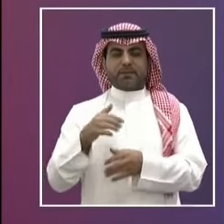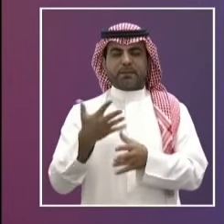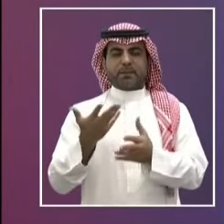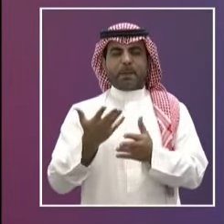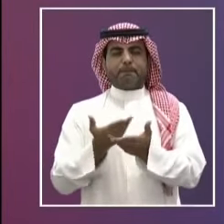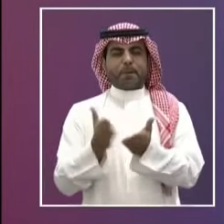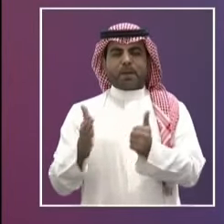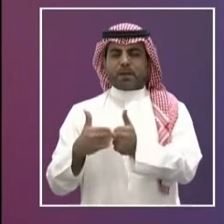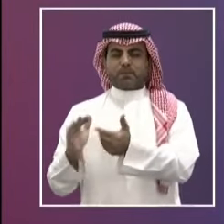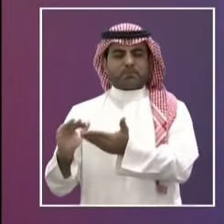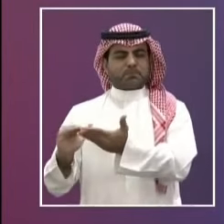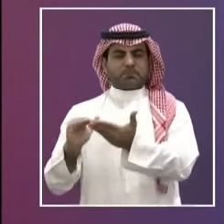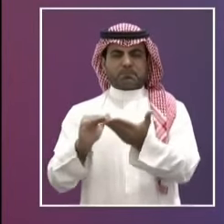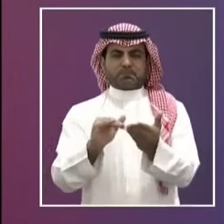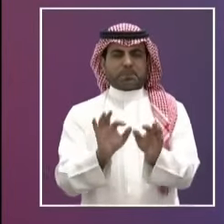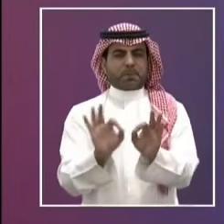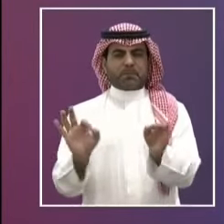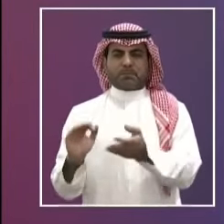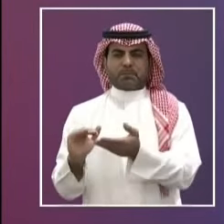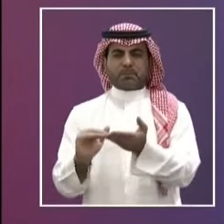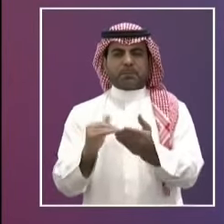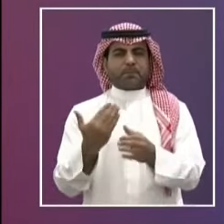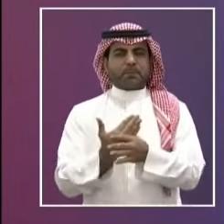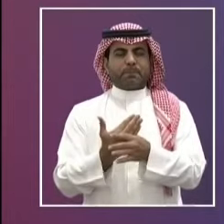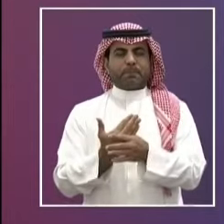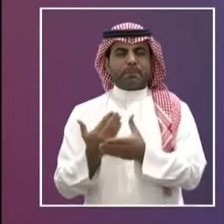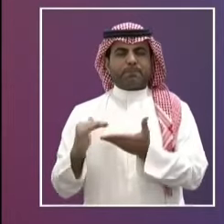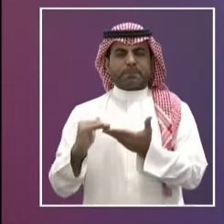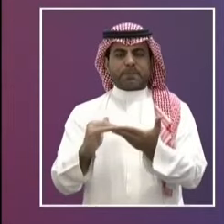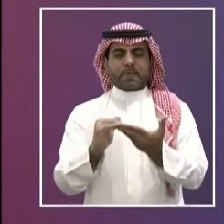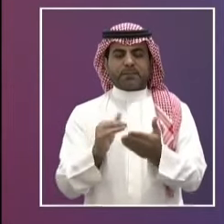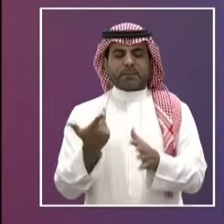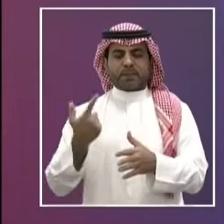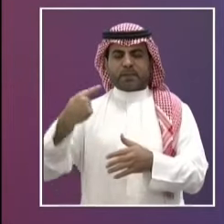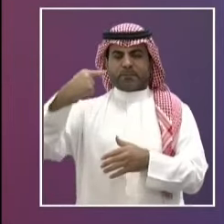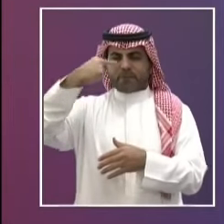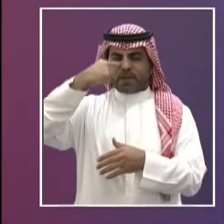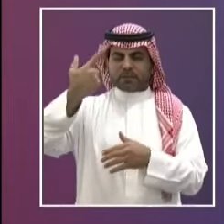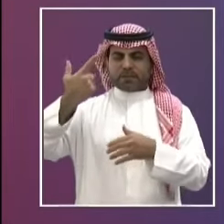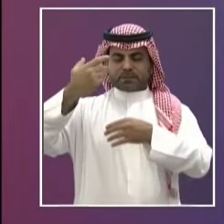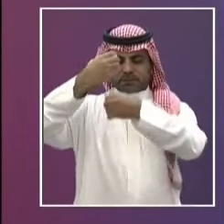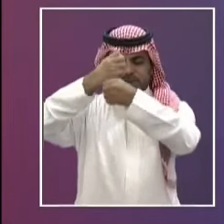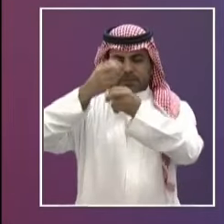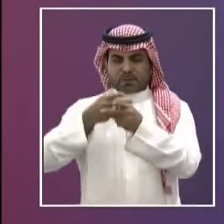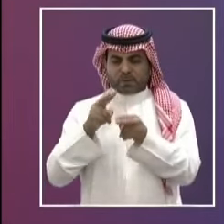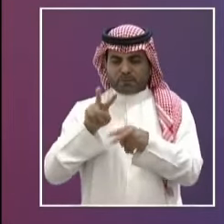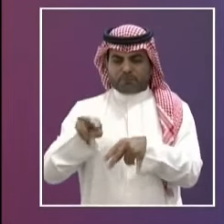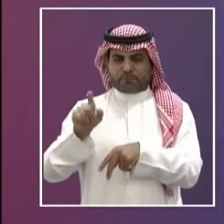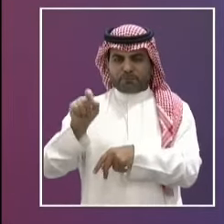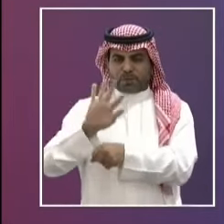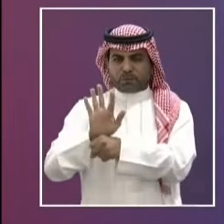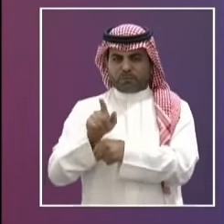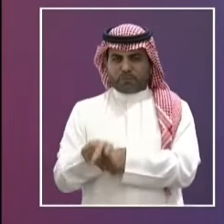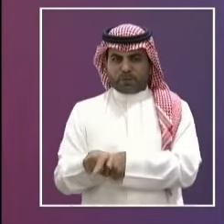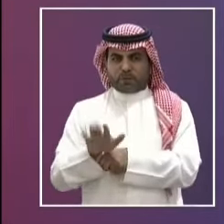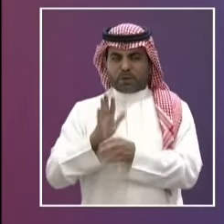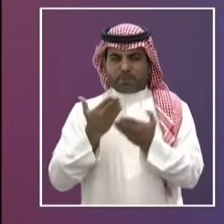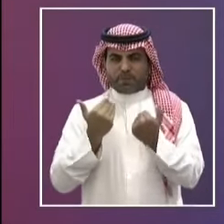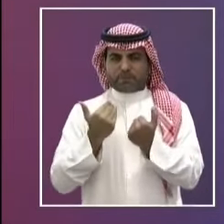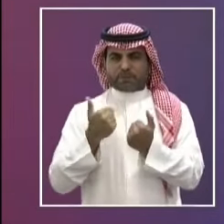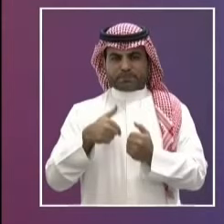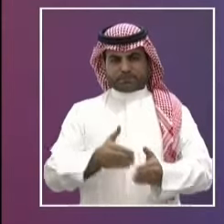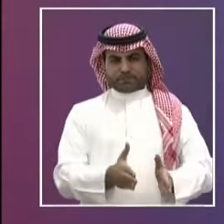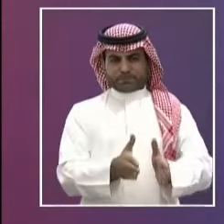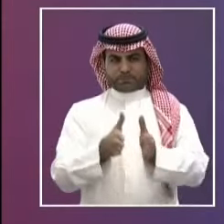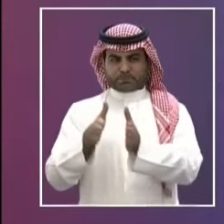للجميع لأجل الإسهام بشكل فعال في الوصول إلى التشخيص الدقيق ومعرفة ما إذا كان الشخص مصاب من عدمه بهذا